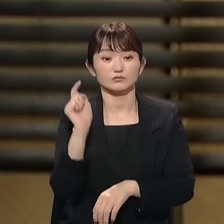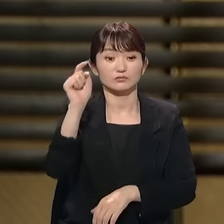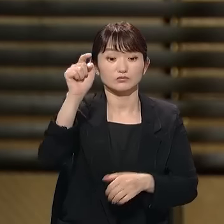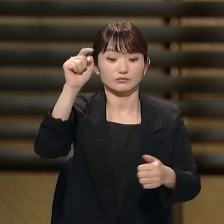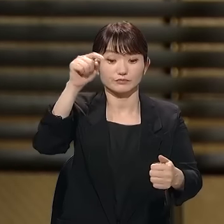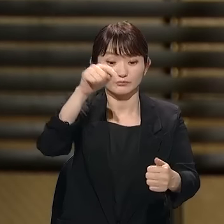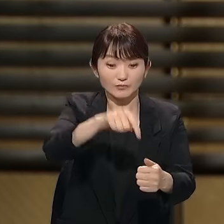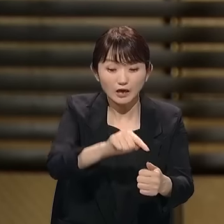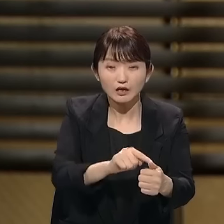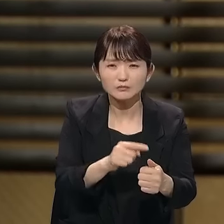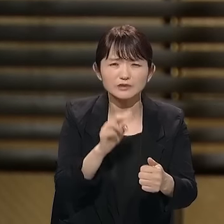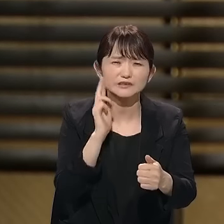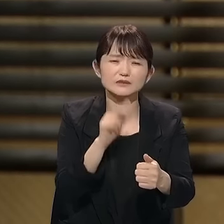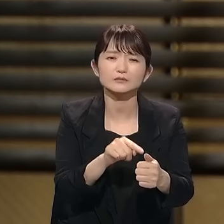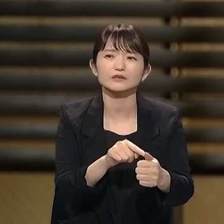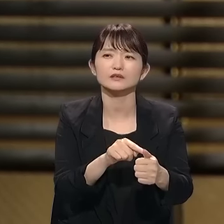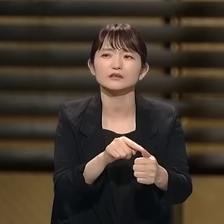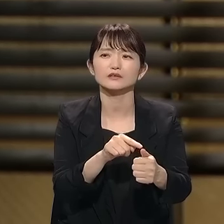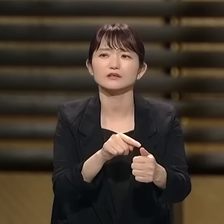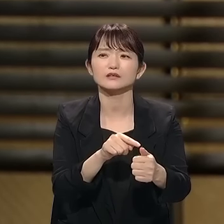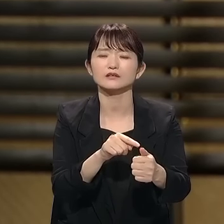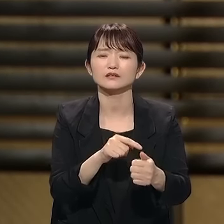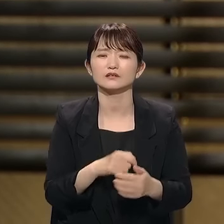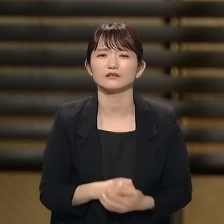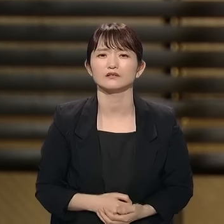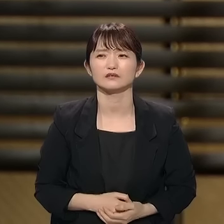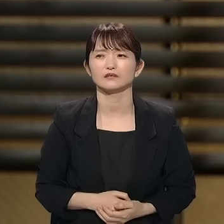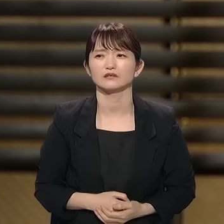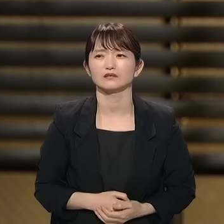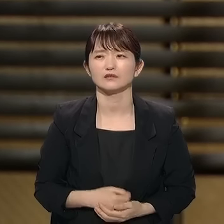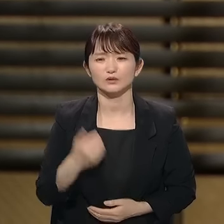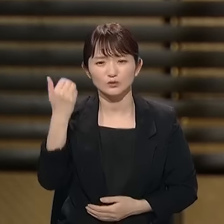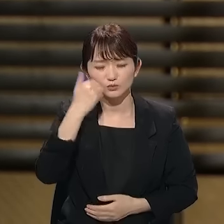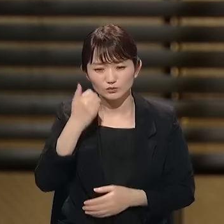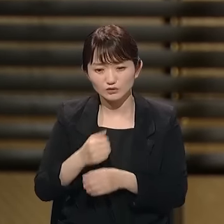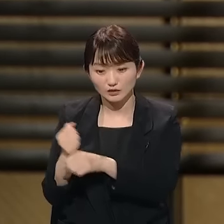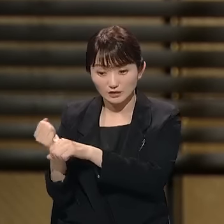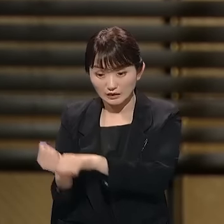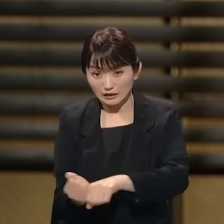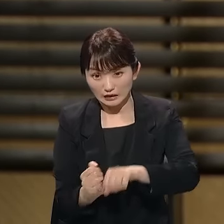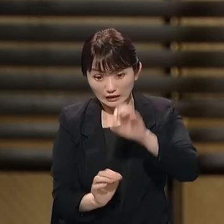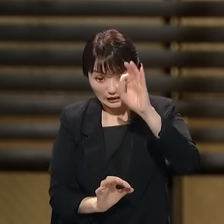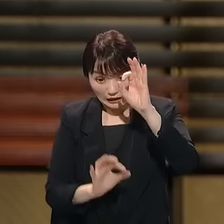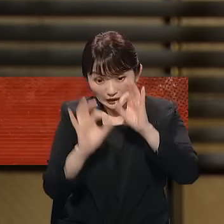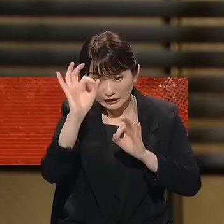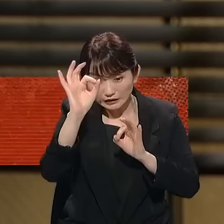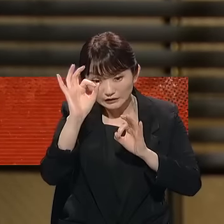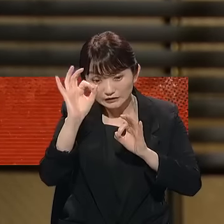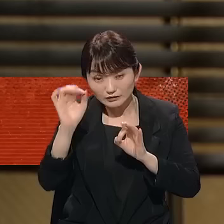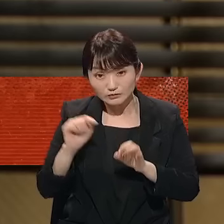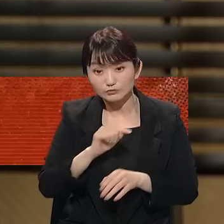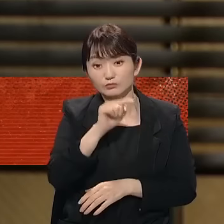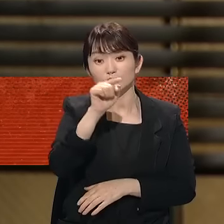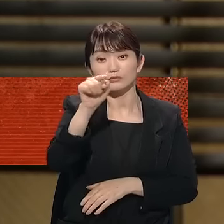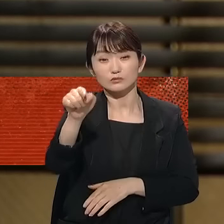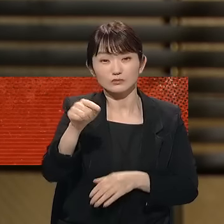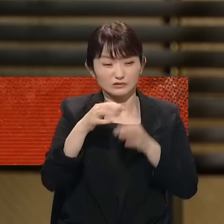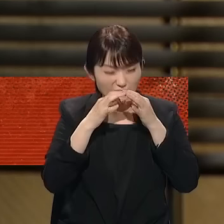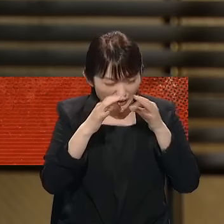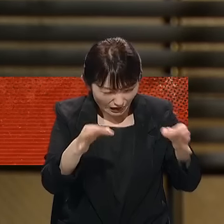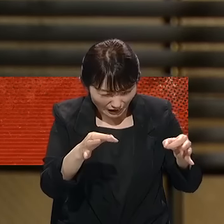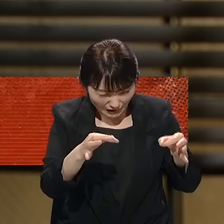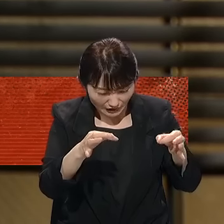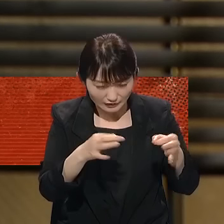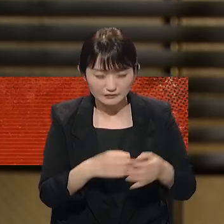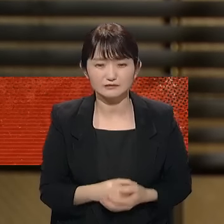쳐서 공이 옆홀로 넘어가면 소리를 질러요. 혹시라도 공 넘어가는 거 위험하니까 피하라는 취지로. 아, 그렇군요. 근데 저기서 좀